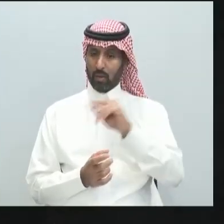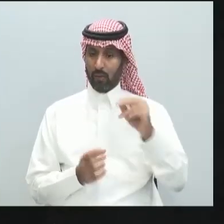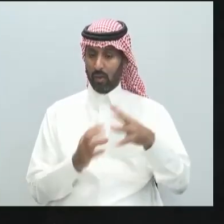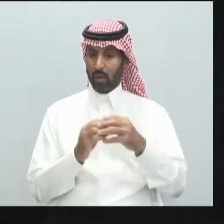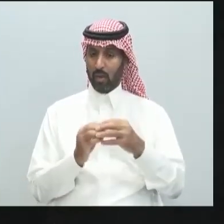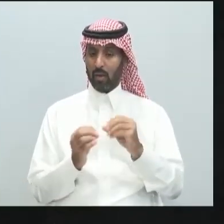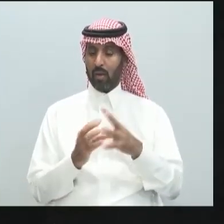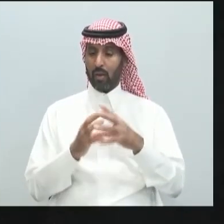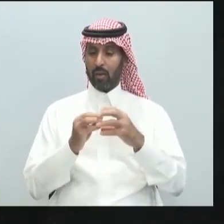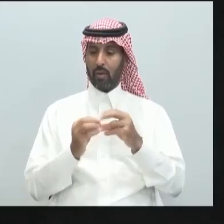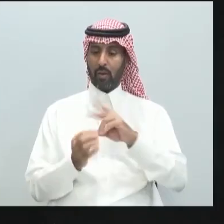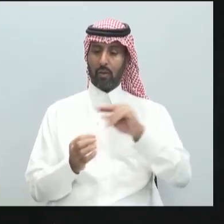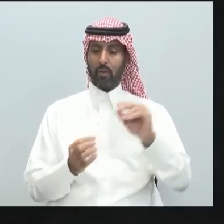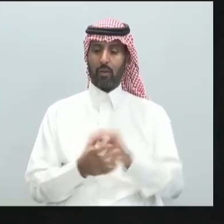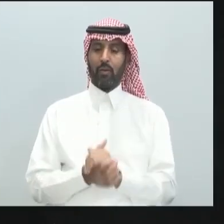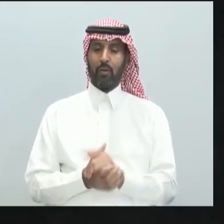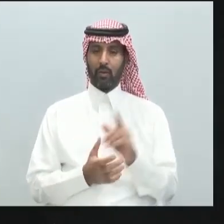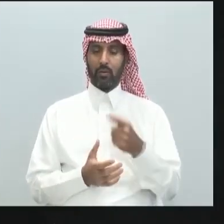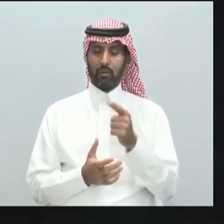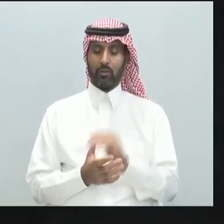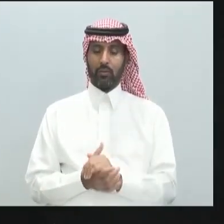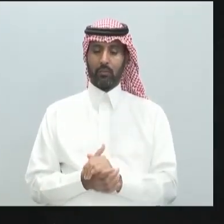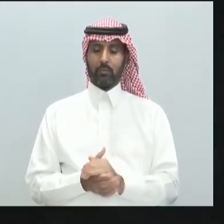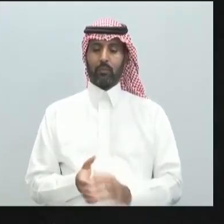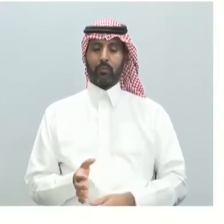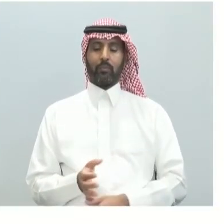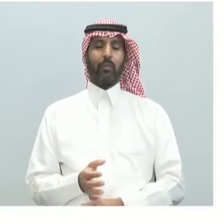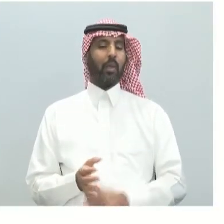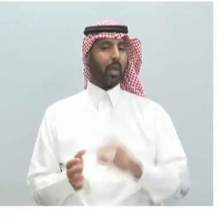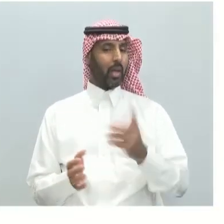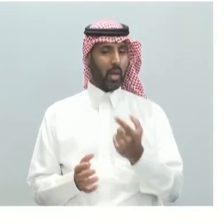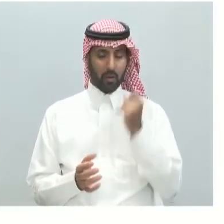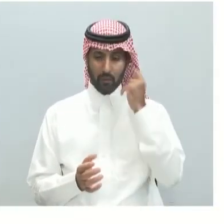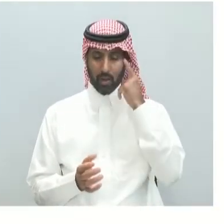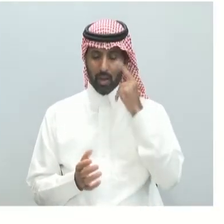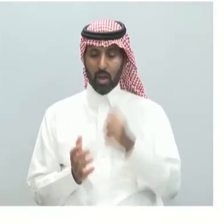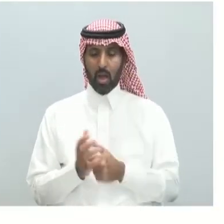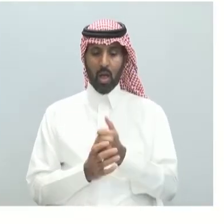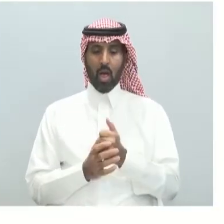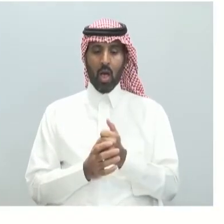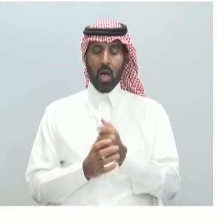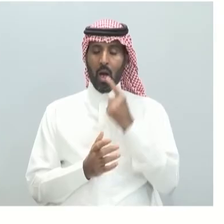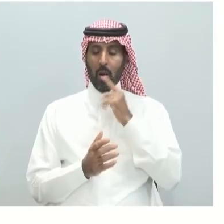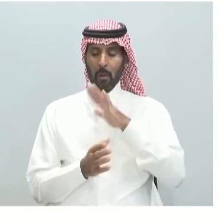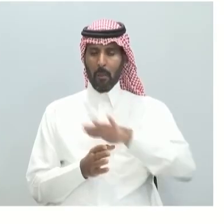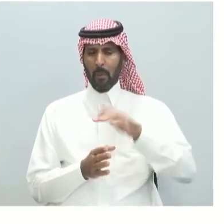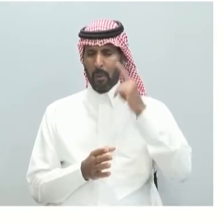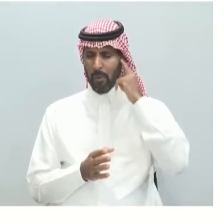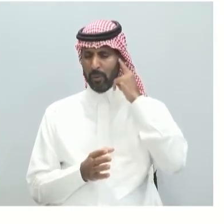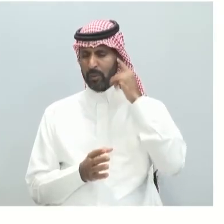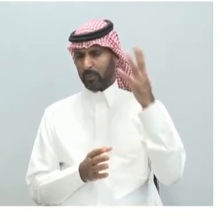بشرط ان تكون اجابه صحيحه كيف نستطيع ان نقي